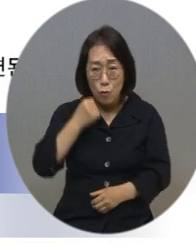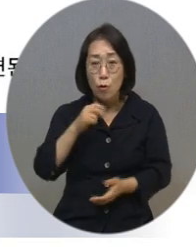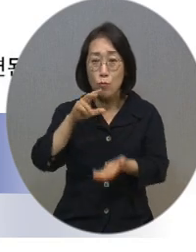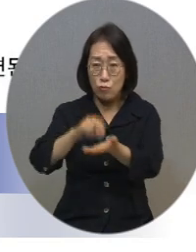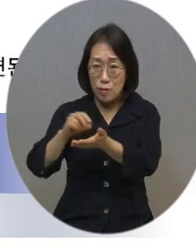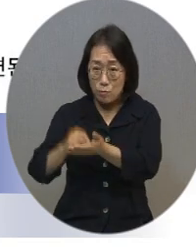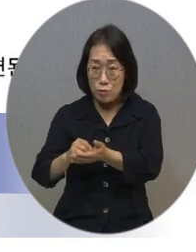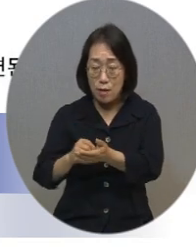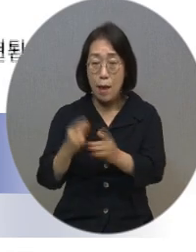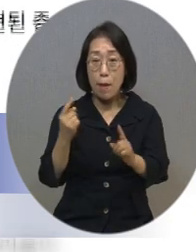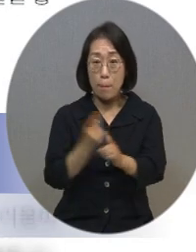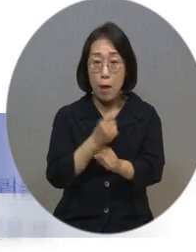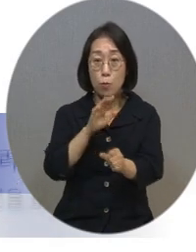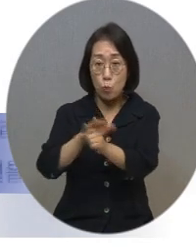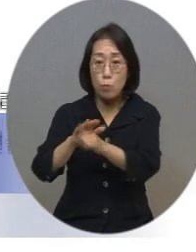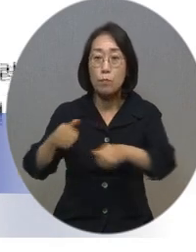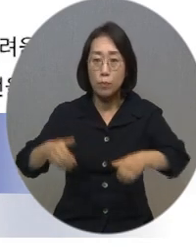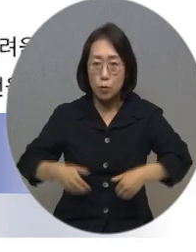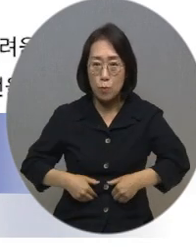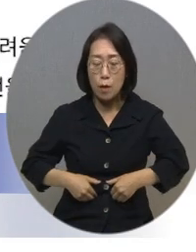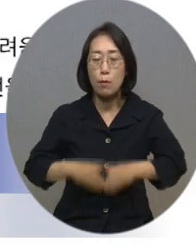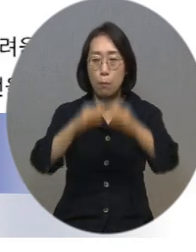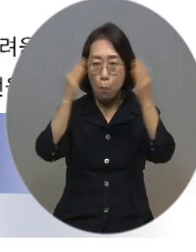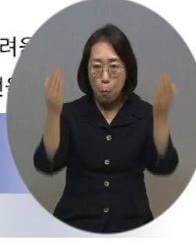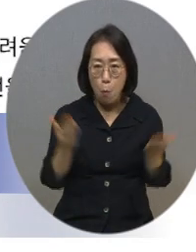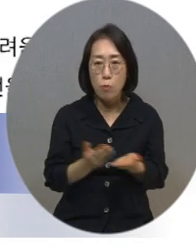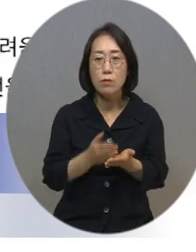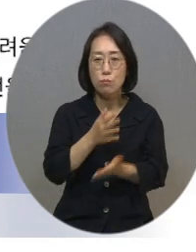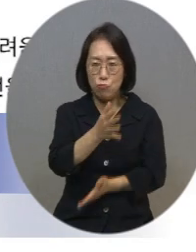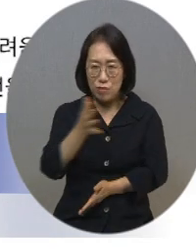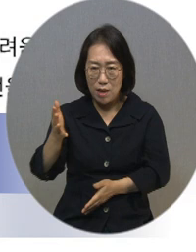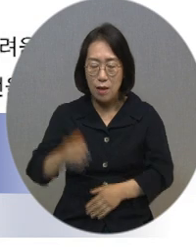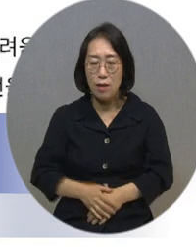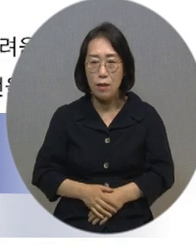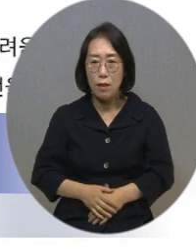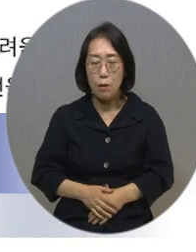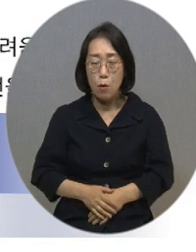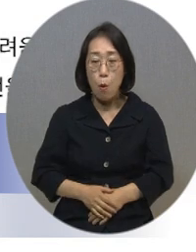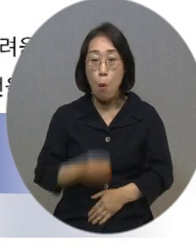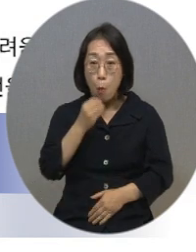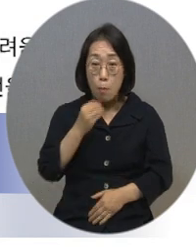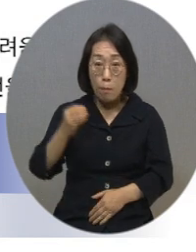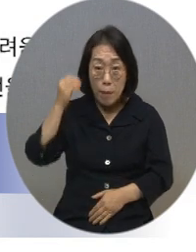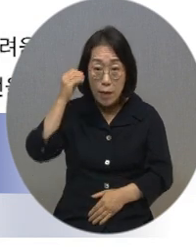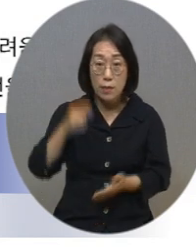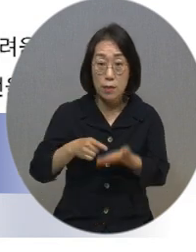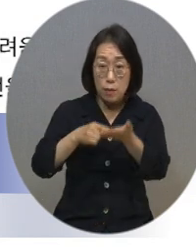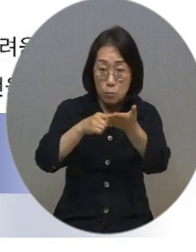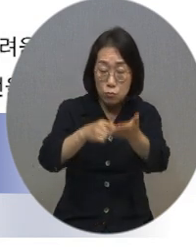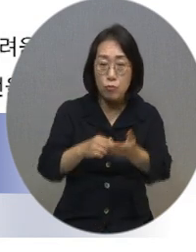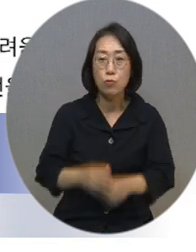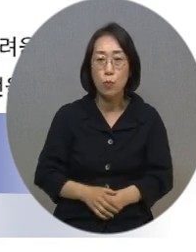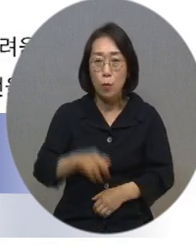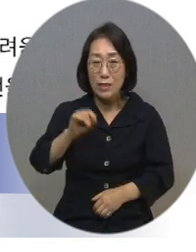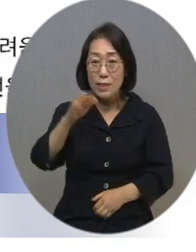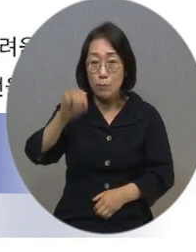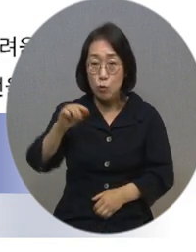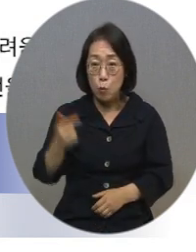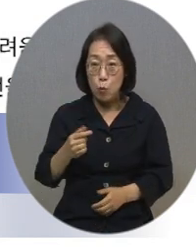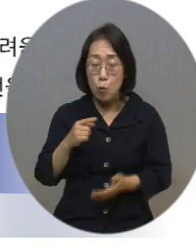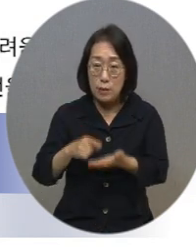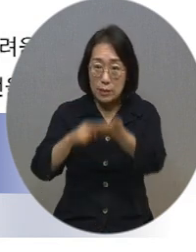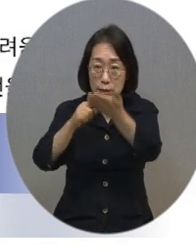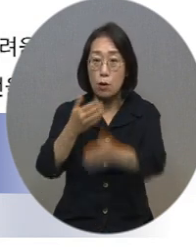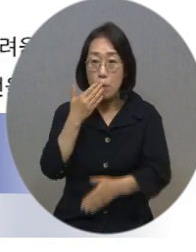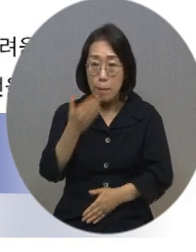대응이 필요한 전 분야입니다이 고충민원은 권기 홈페이지와 국민 신문고를 통해 신청 가능합니다